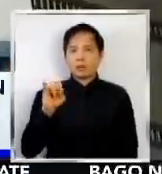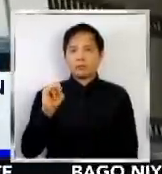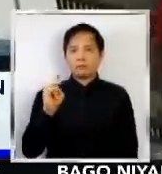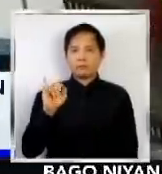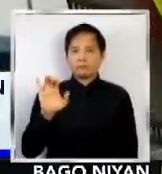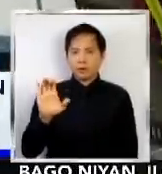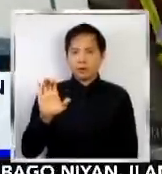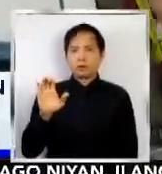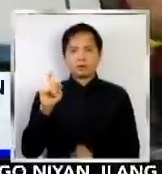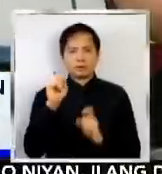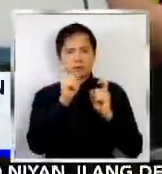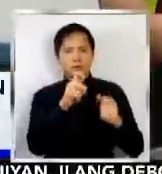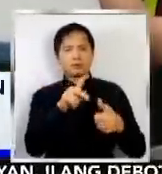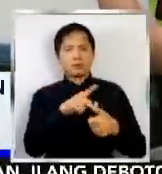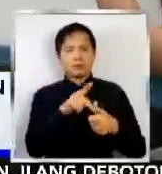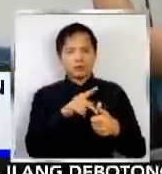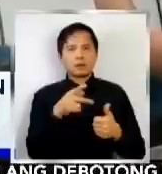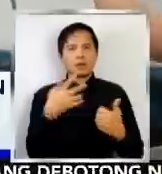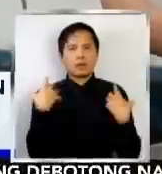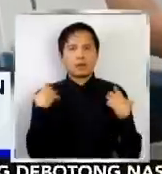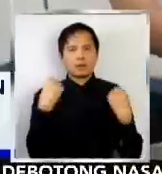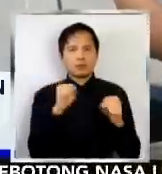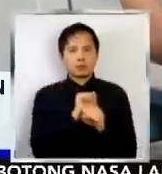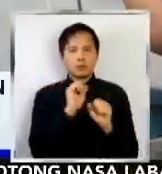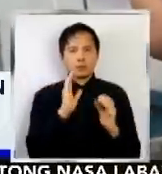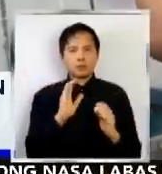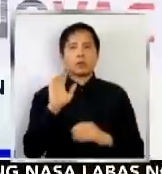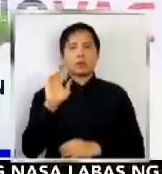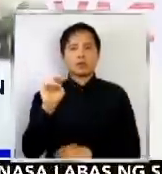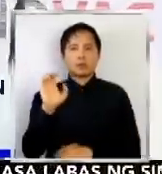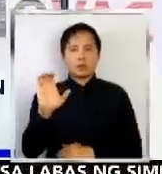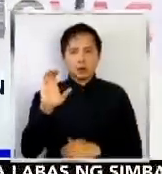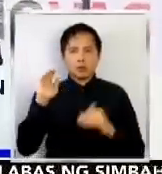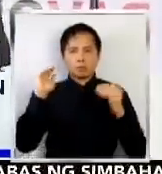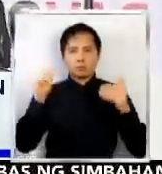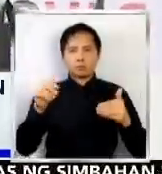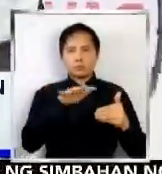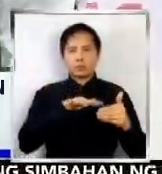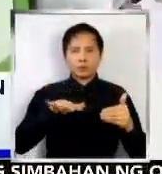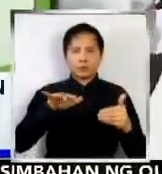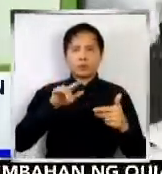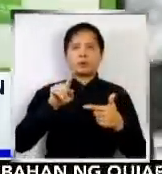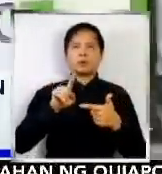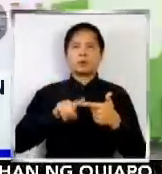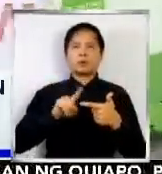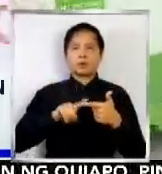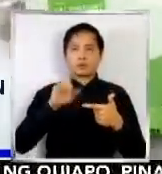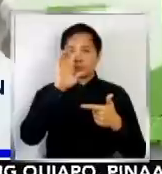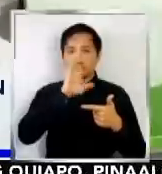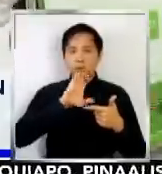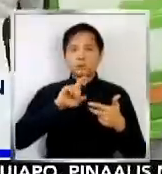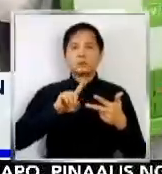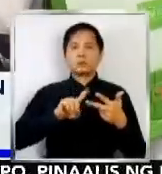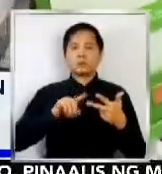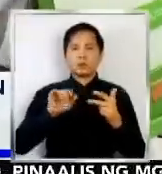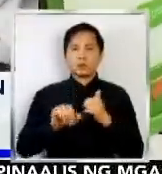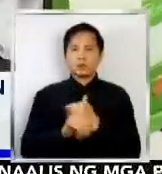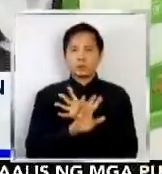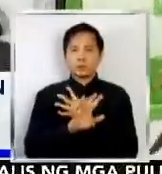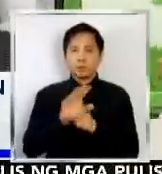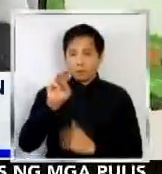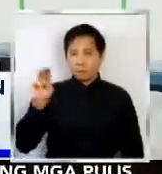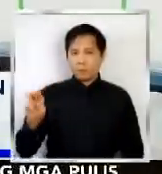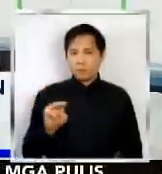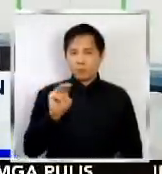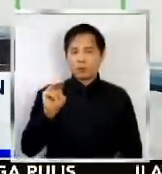sa NCR Plus Bubble at sa Cebu City at Davao City. Sa Lunes, darating naman ang 1,000,000 doses ng Sinovac